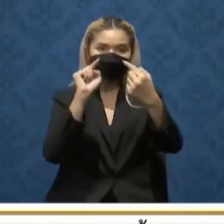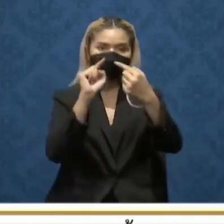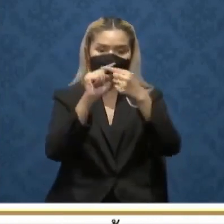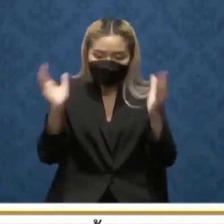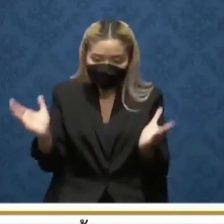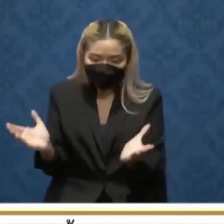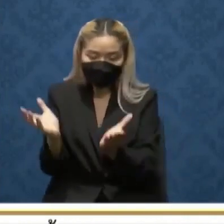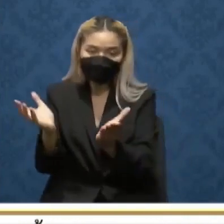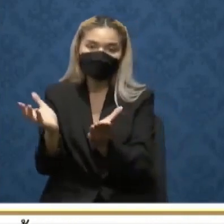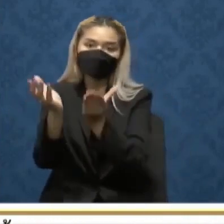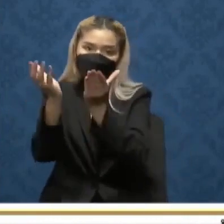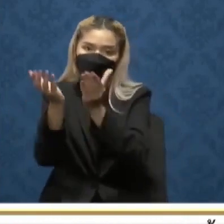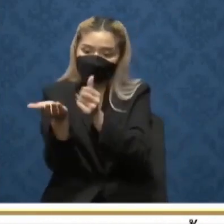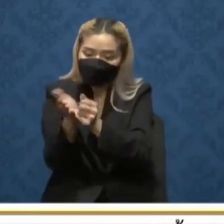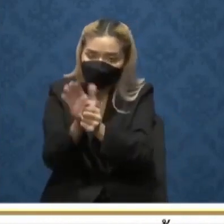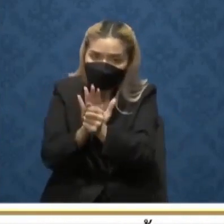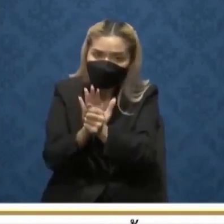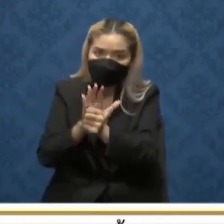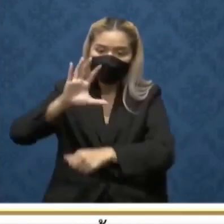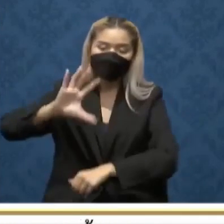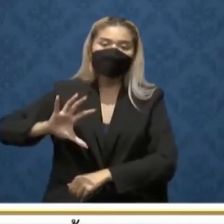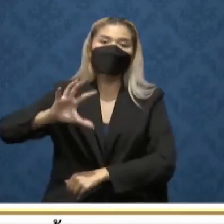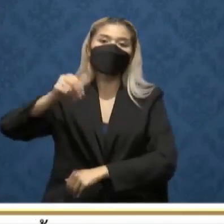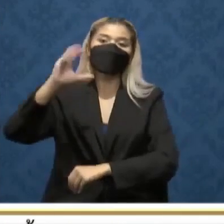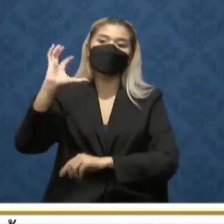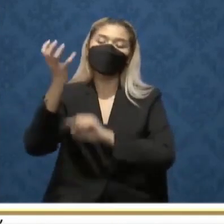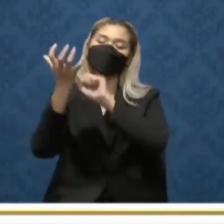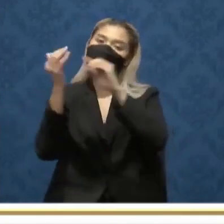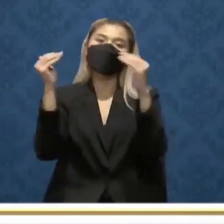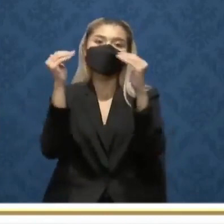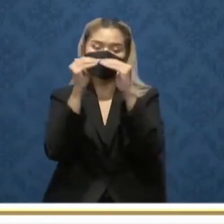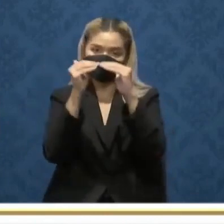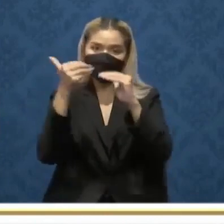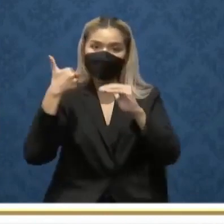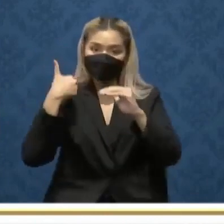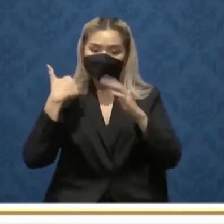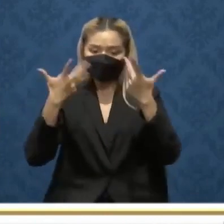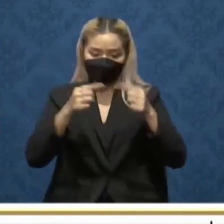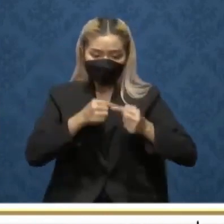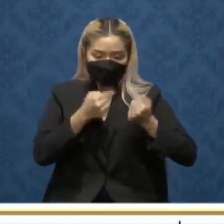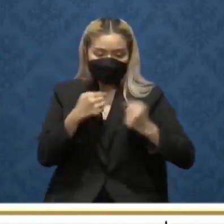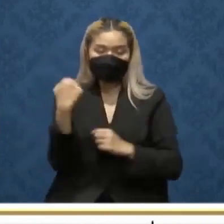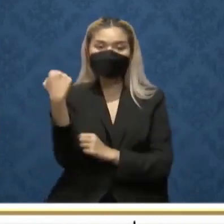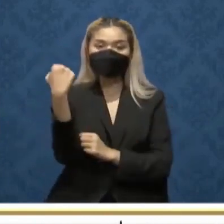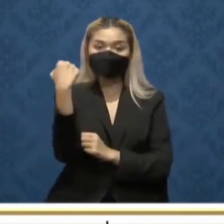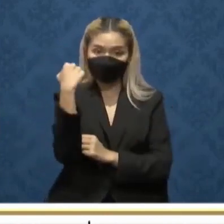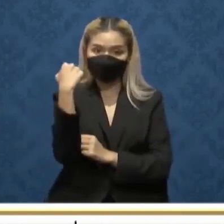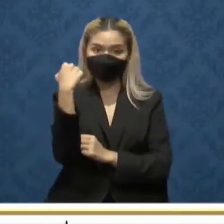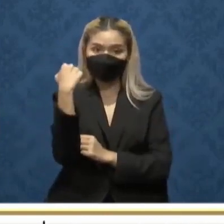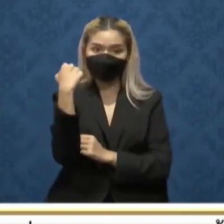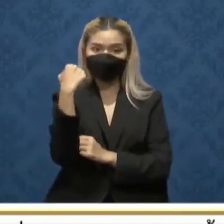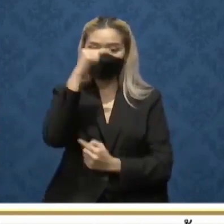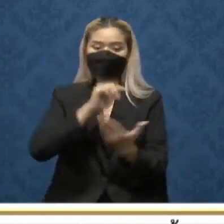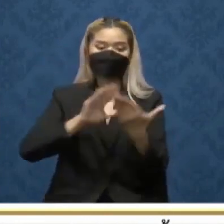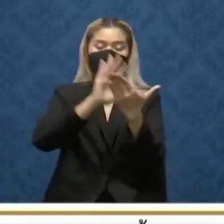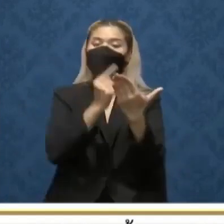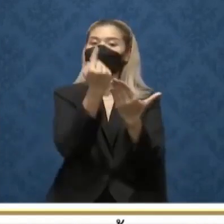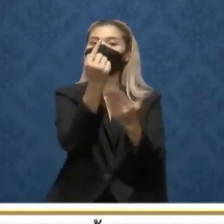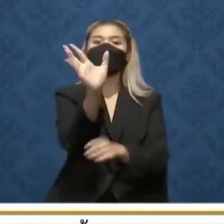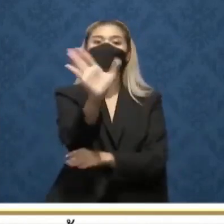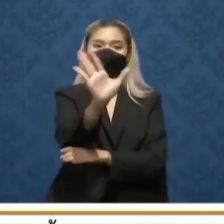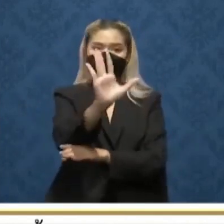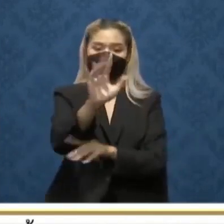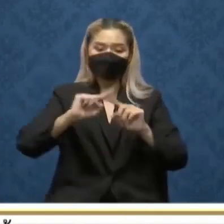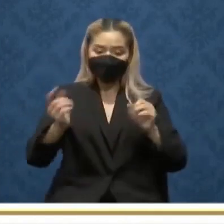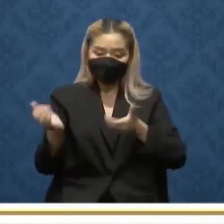ทั้งหมดให้มีมาตรฐานสากลให้ได้และเรียกความเชื่อมั่นศรัทธาไม่ใช่แค่เพียงในประเทศเท่านั้นแต่ในความร่ว